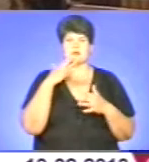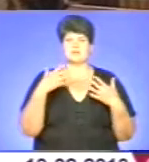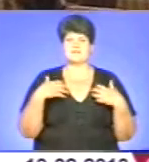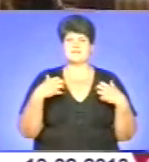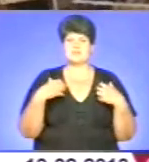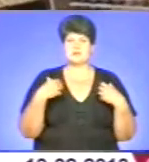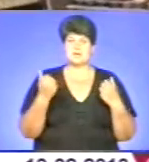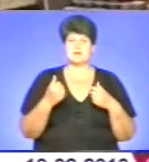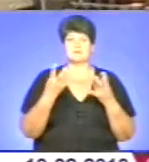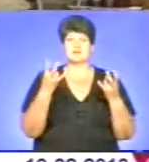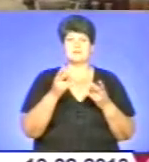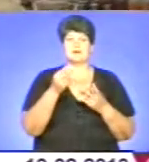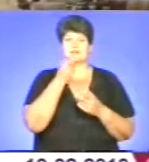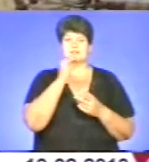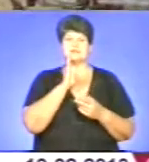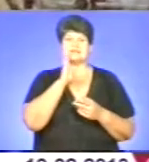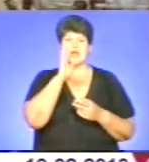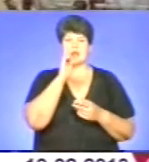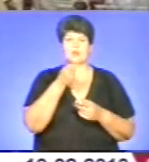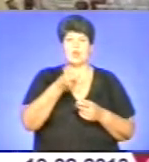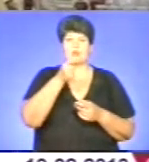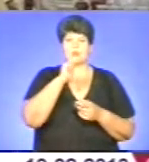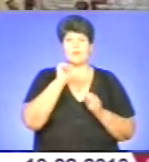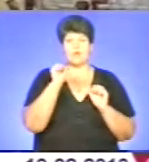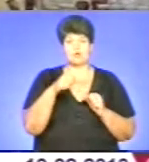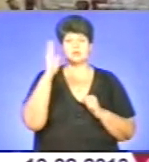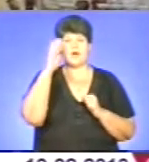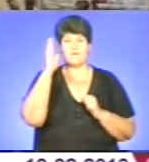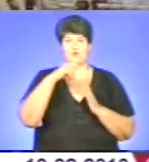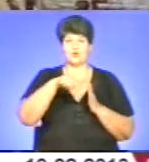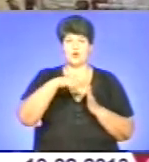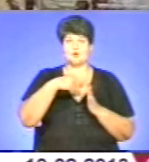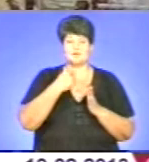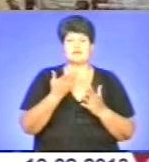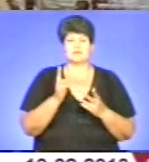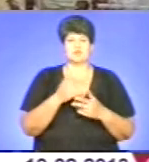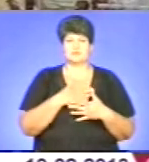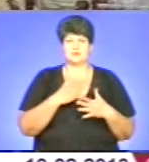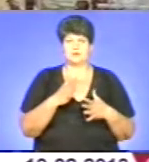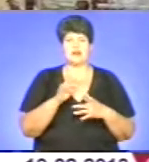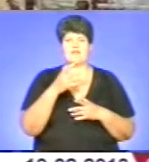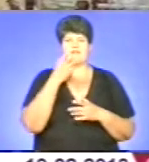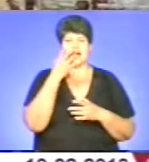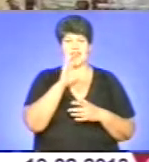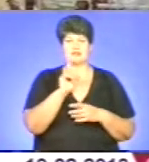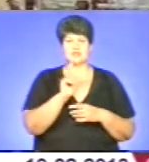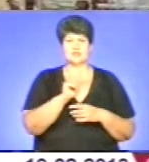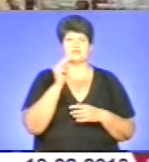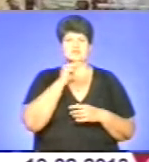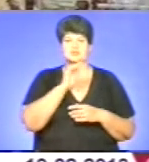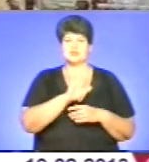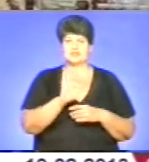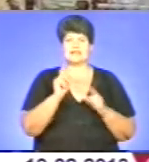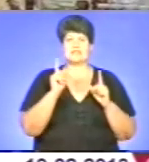з'їсти зранку бодай ложечку меду можна в воді розвести як хто так не любить меду ну Ну тільки не в гарячій не в чаєві має бути у